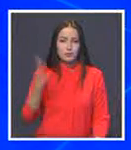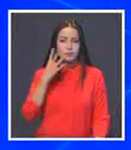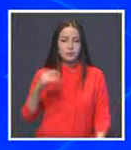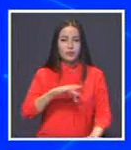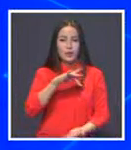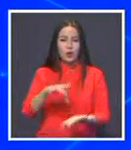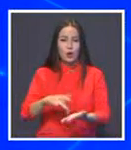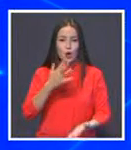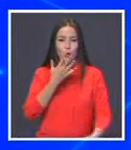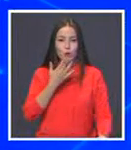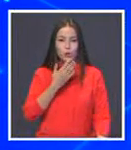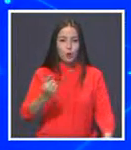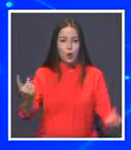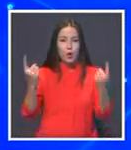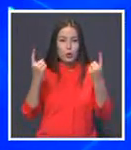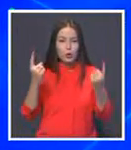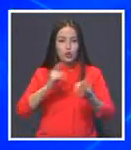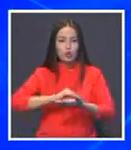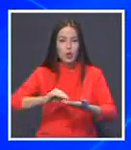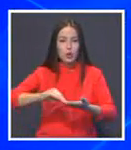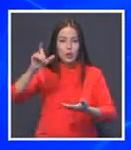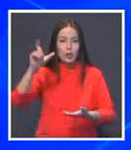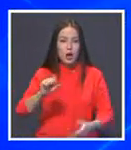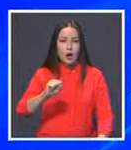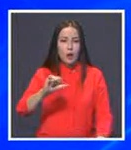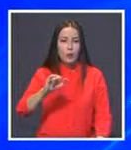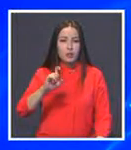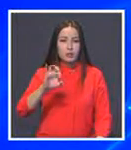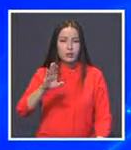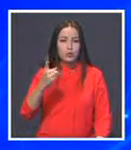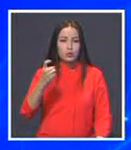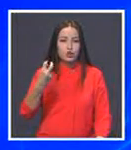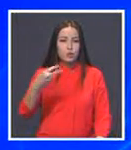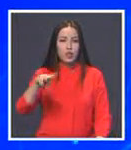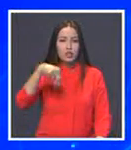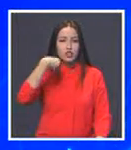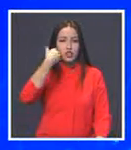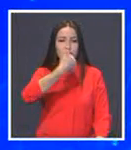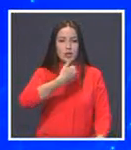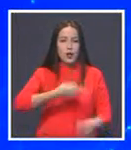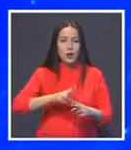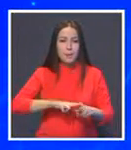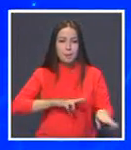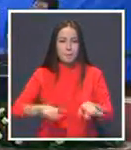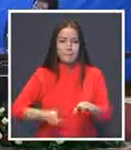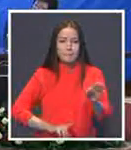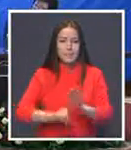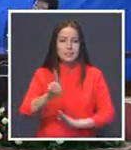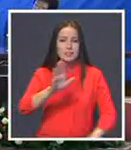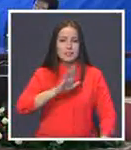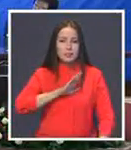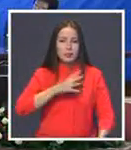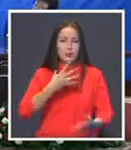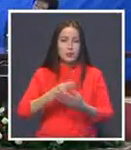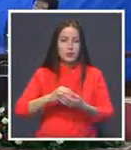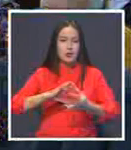Алматыда ұлттың ұлы жазушысы Мұхтар Әуезовтің 120 жылдығына орай халықаралық ғылыми симпозиум басталды. Тұтқалы жиынның алғашқы күнде әлемнің